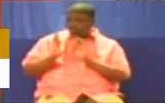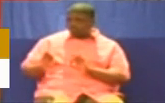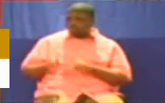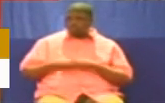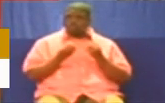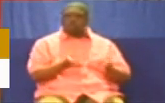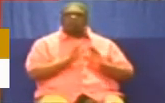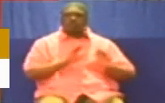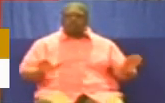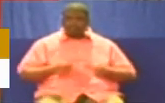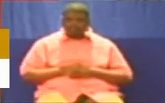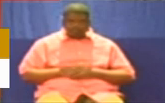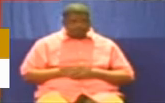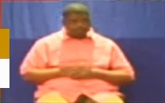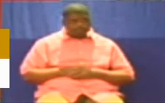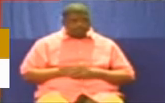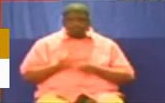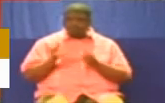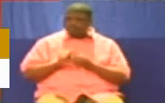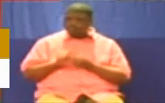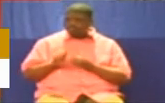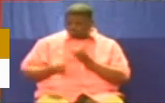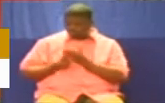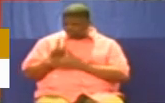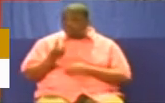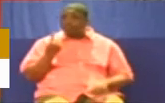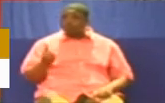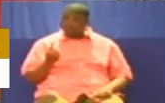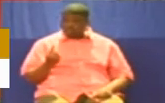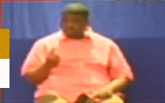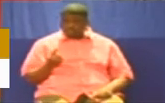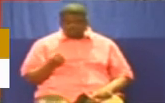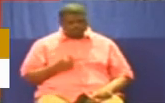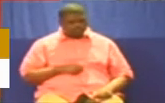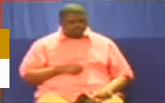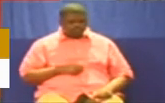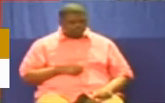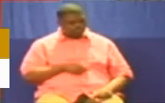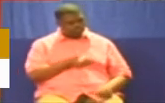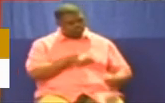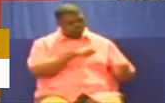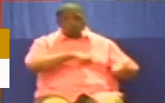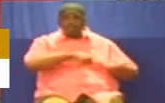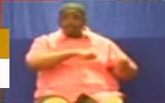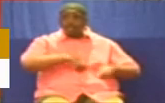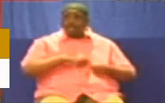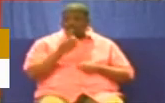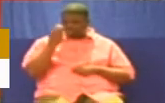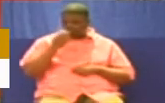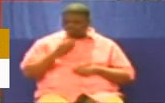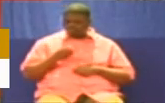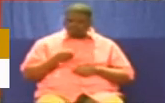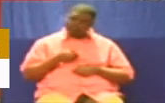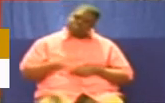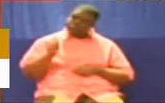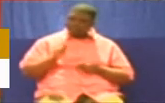sana. Na mmoja ya mambo yaliyojitokeza Mheshimiwa Spika ni kwamba mkulima anatafuta eneo la kulima yeye